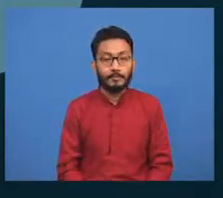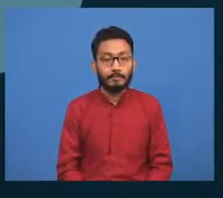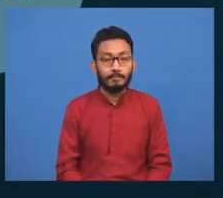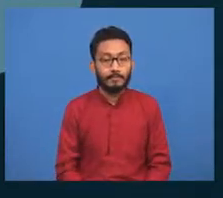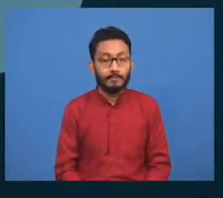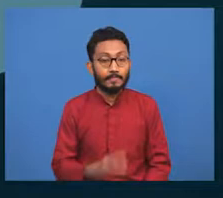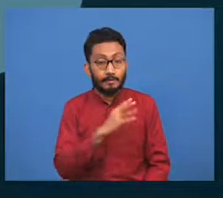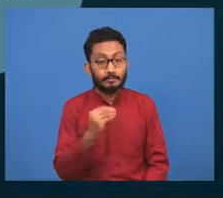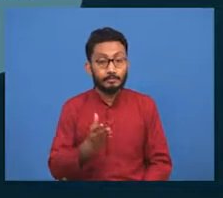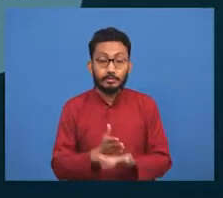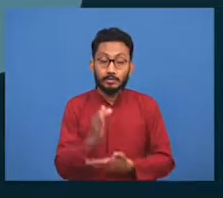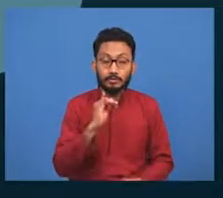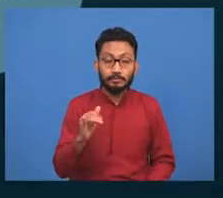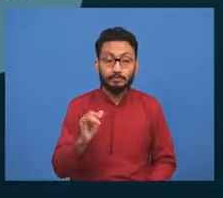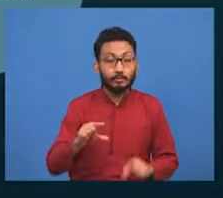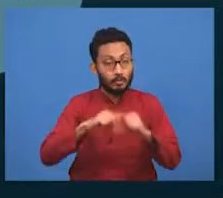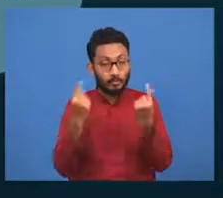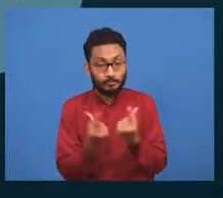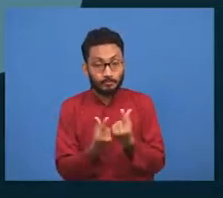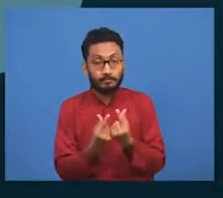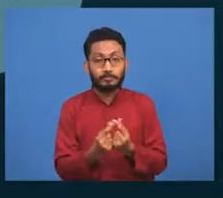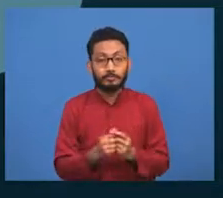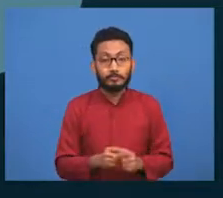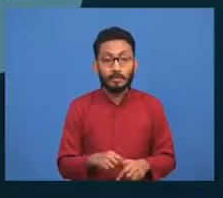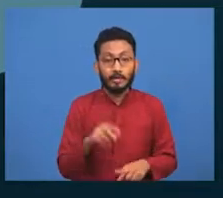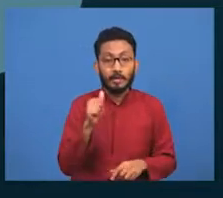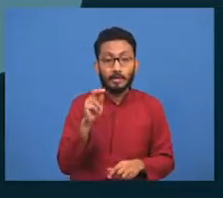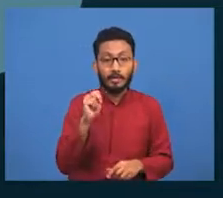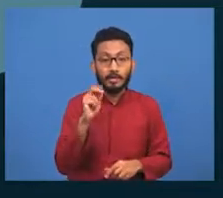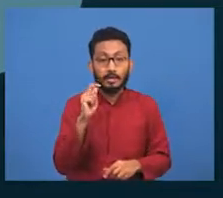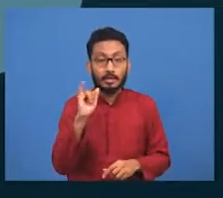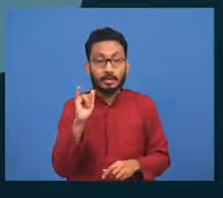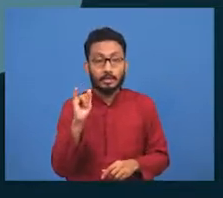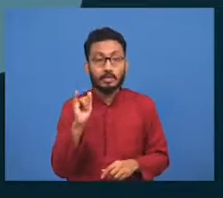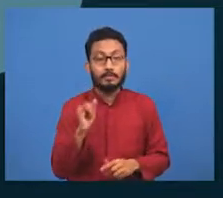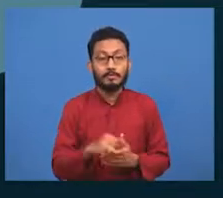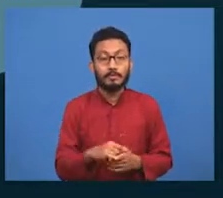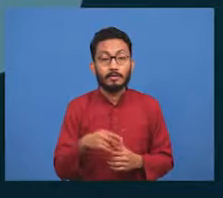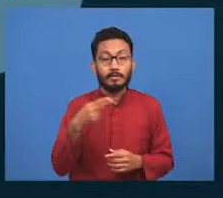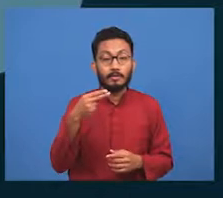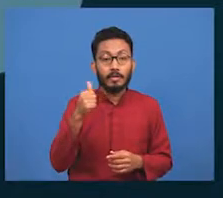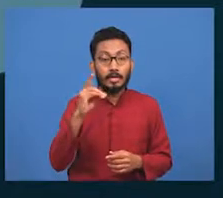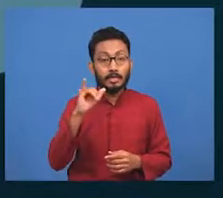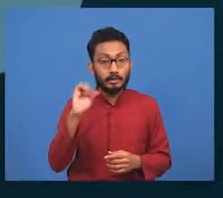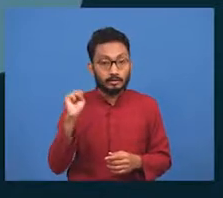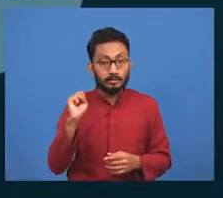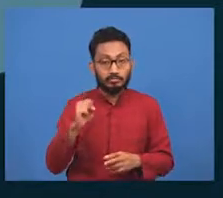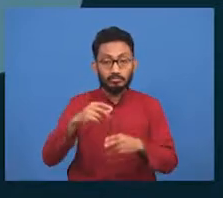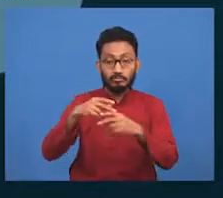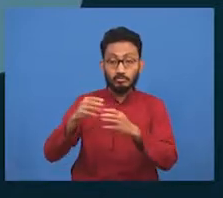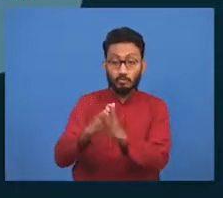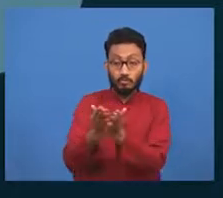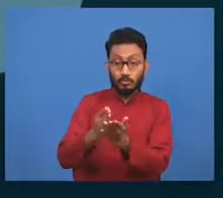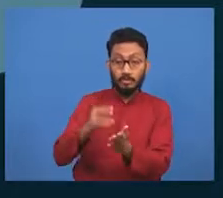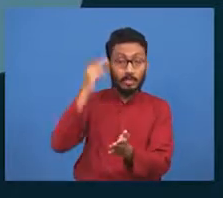yang keempat, golongan anti hadis. Mereka ini tidak percaya kepada hadis Rasulullah sallallahu alaihi wasallam